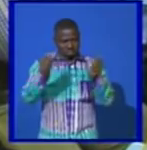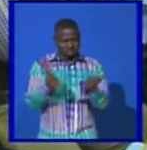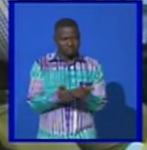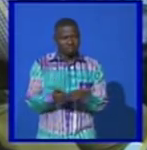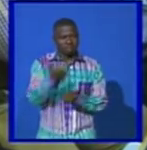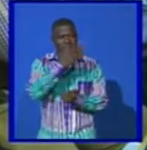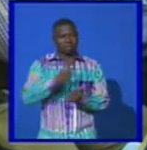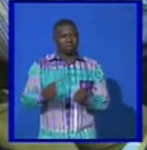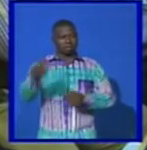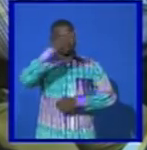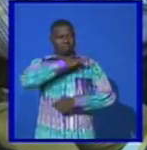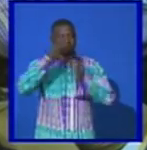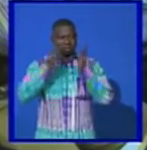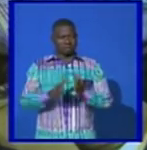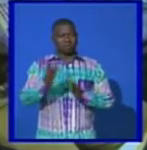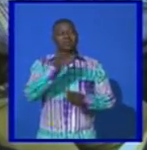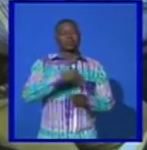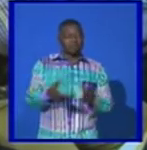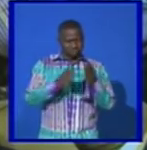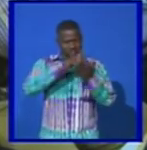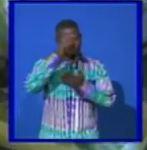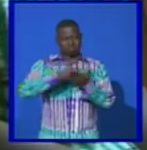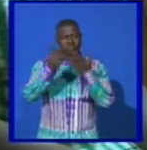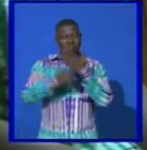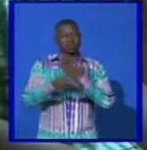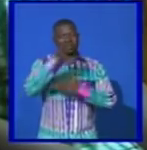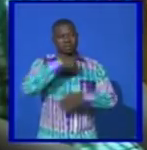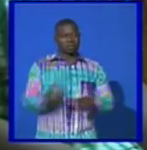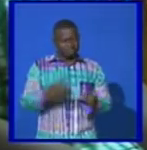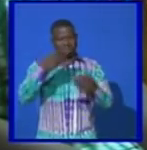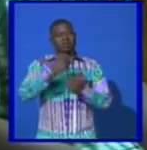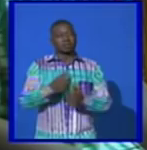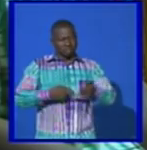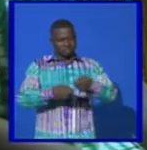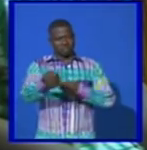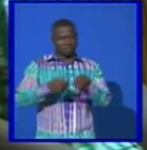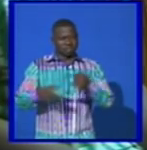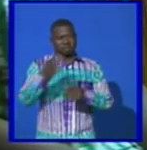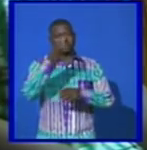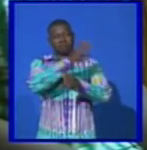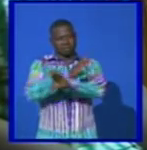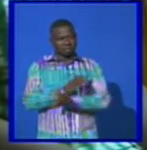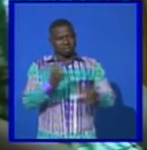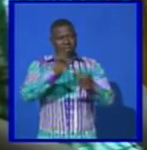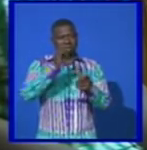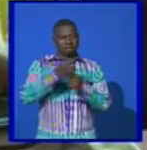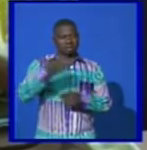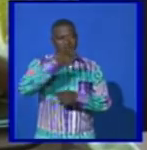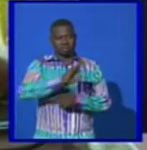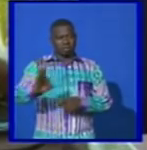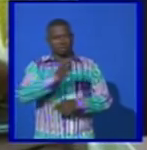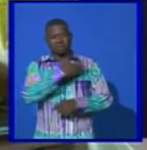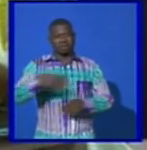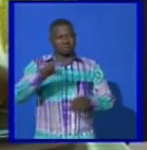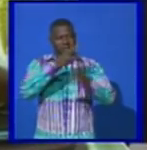des bénéficiaires des programmes d'échange culturel entre les États-Unis et le Burkina Faso, et ils tiennent leur forum national.